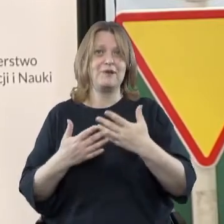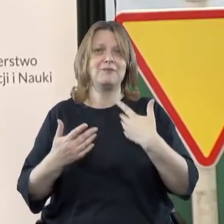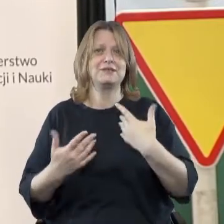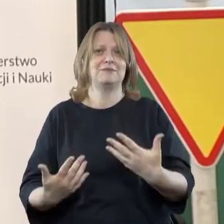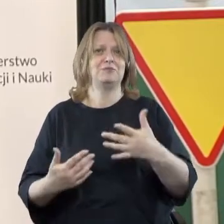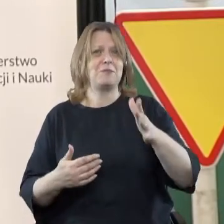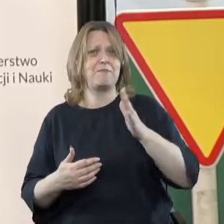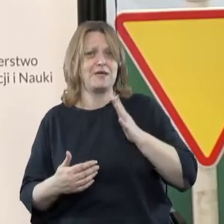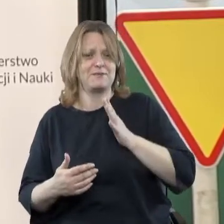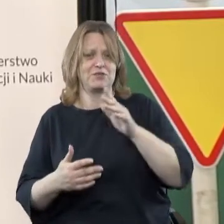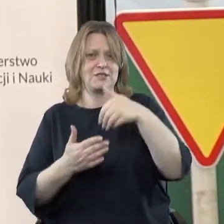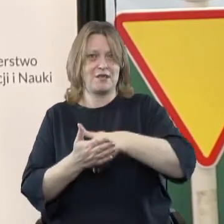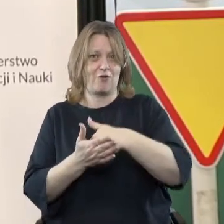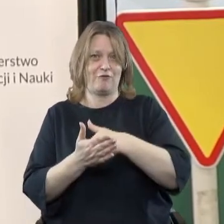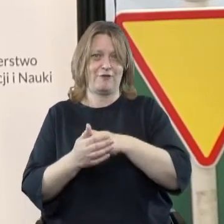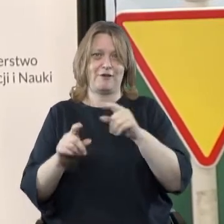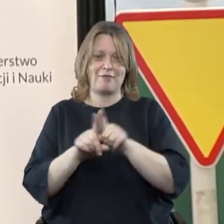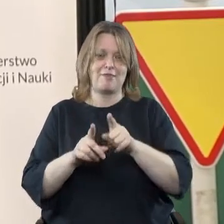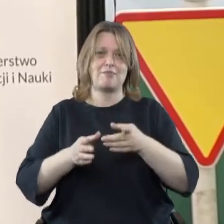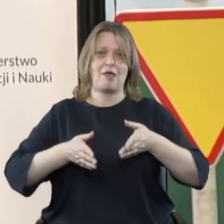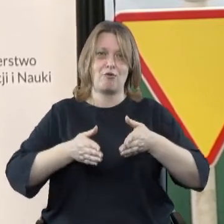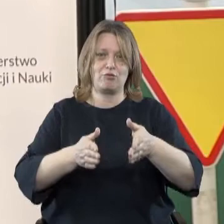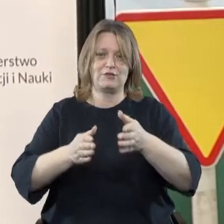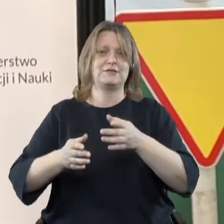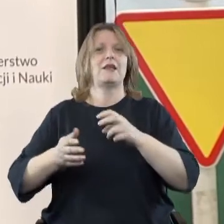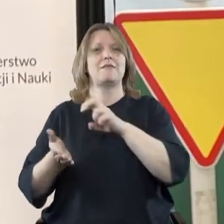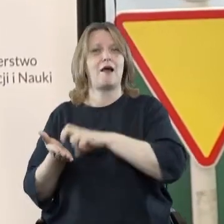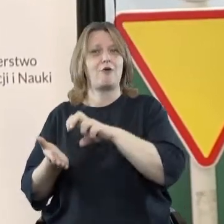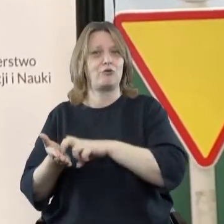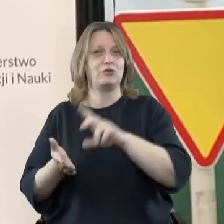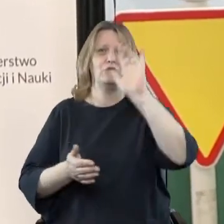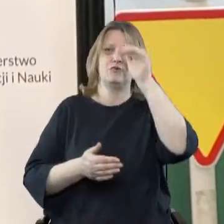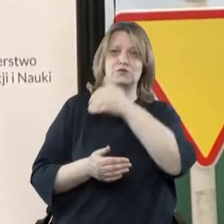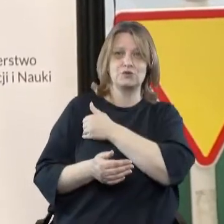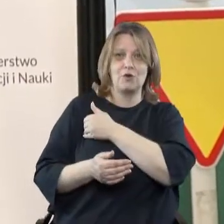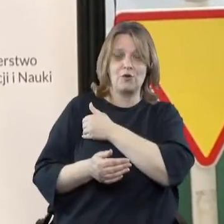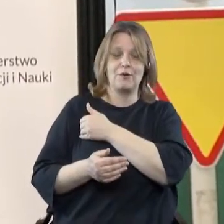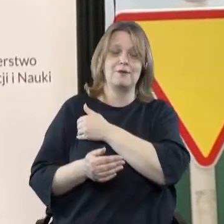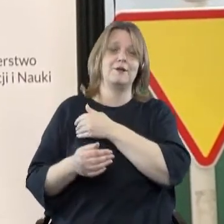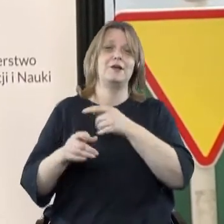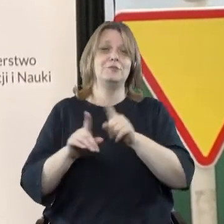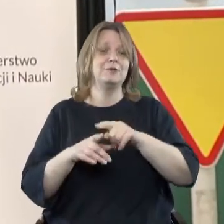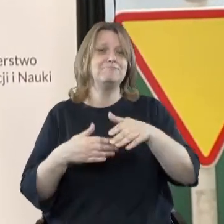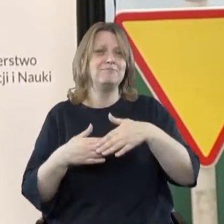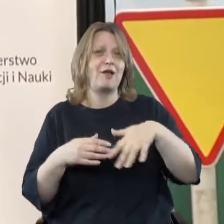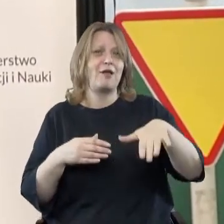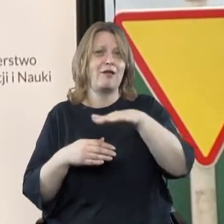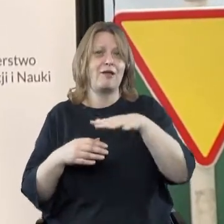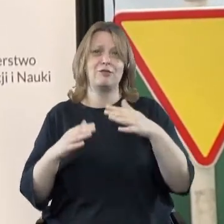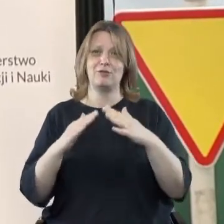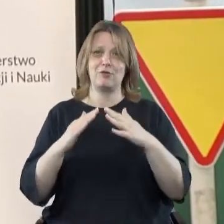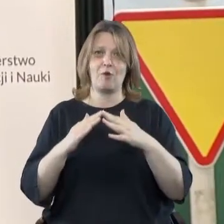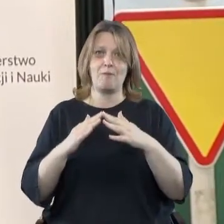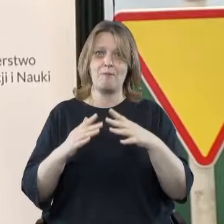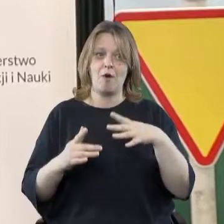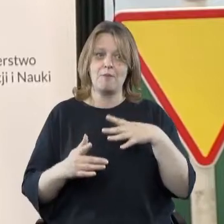bezpiecznie zachowywali się na ulicy, na chodniku, w szkole, czy blisko domu, bo po prostu na